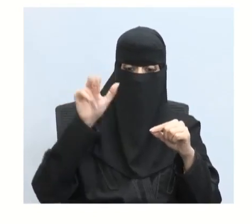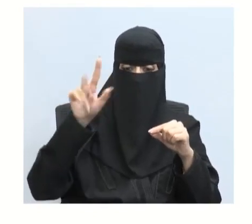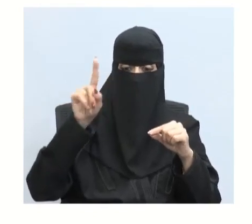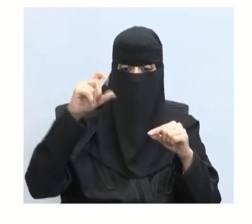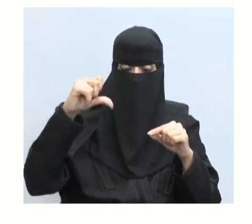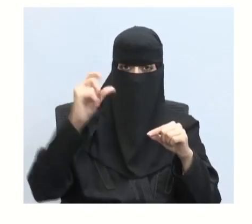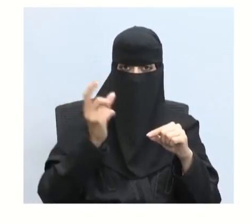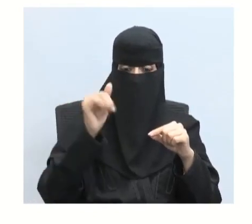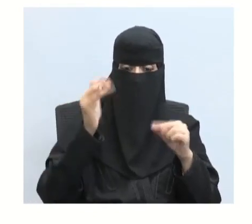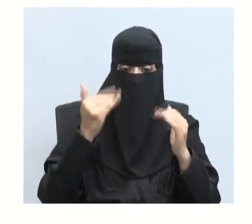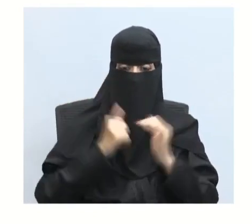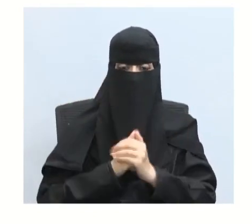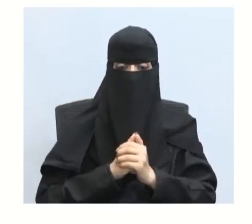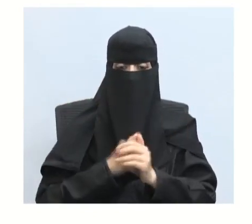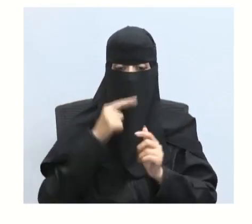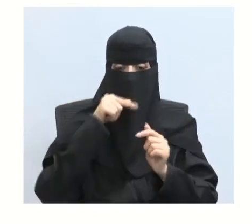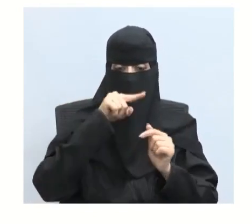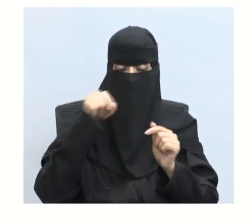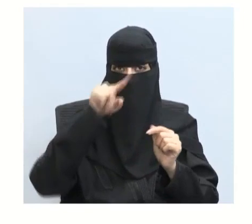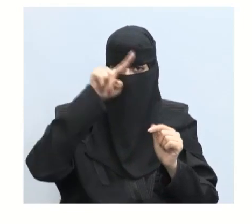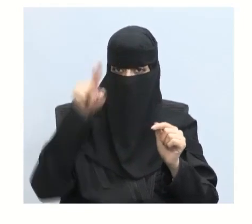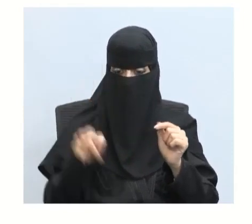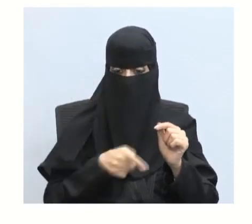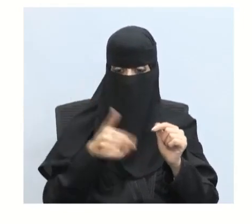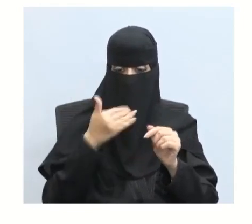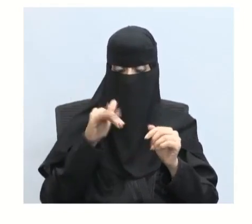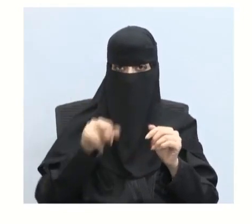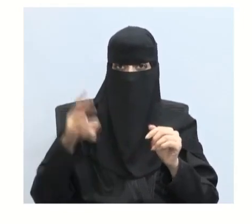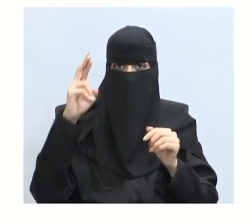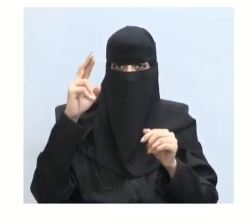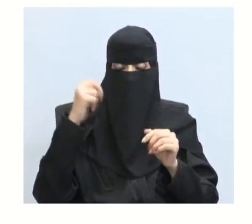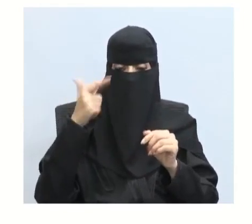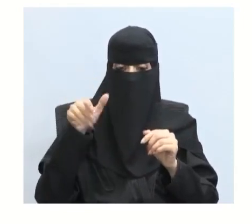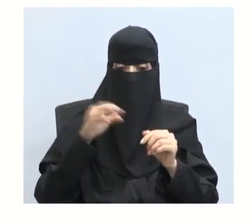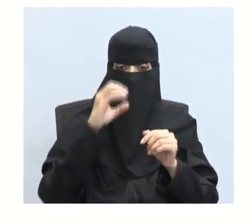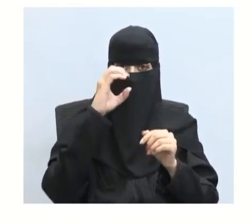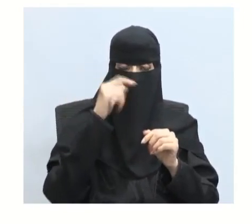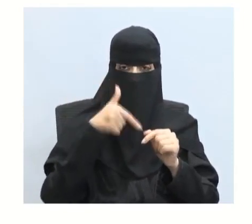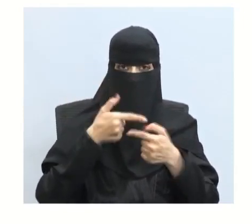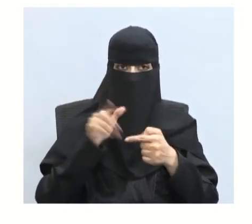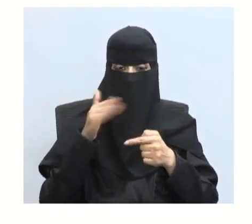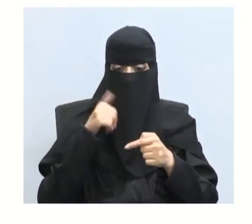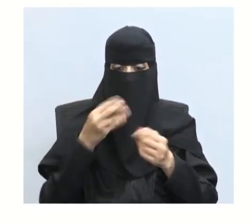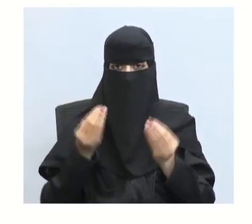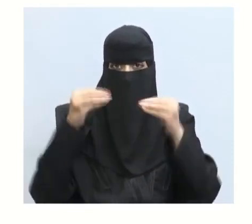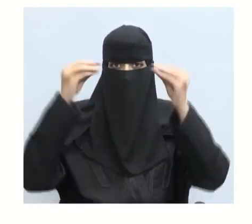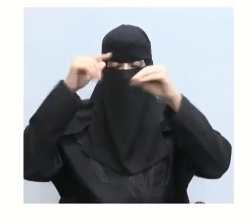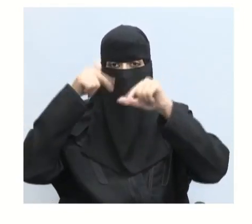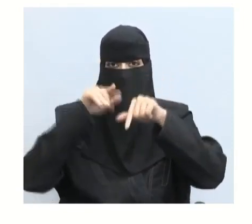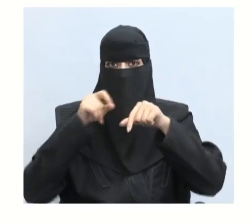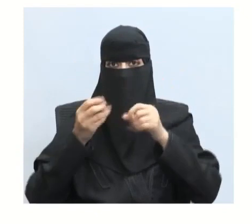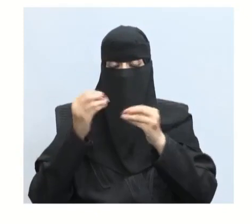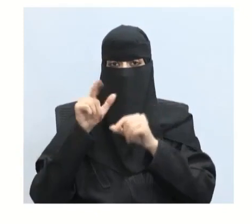مسمى البعد البؤري و كان نصف القطر ار او سي هو عباره عن ضعفي